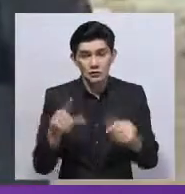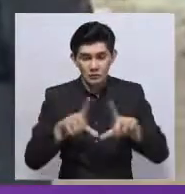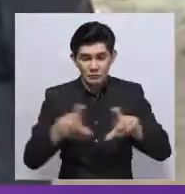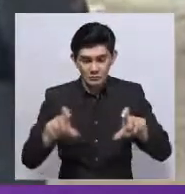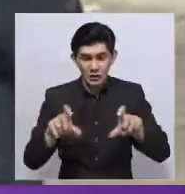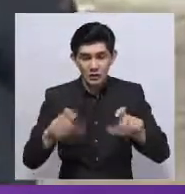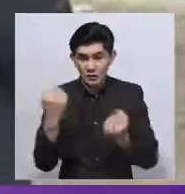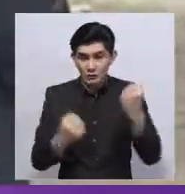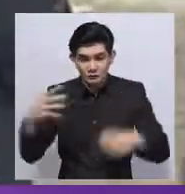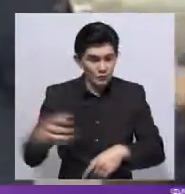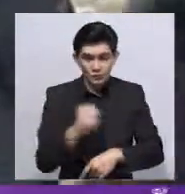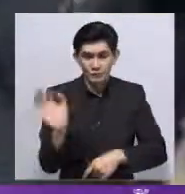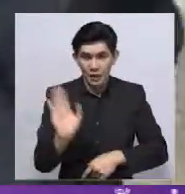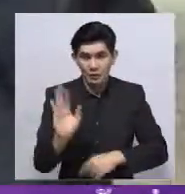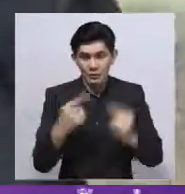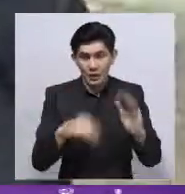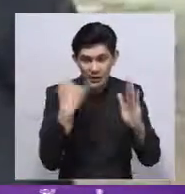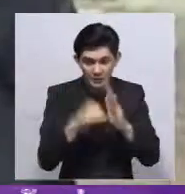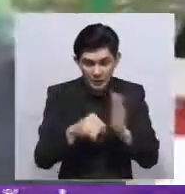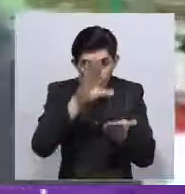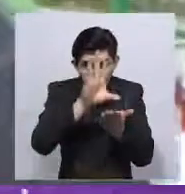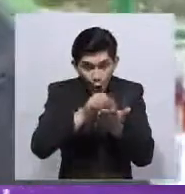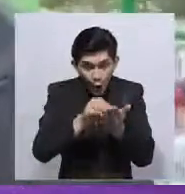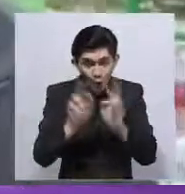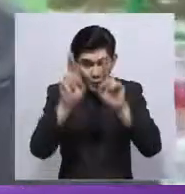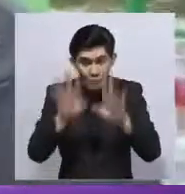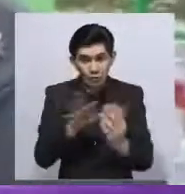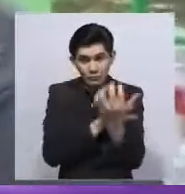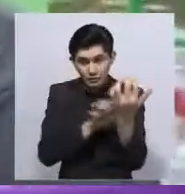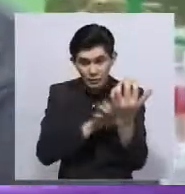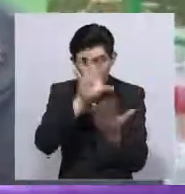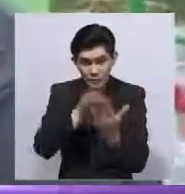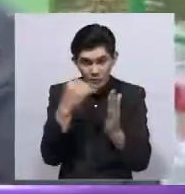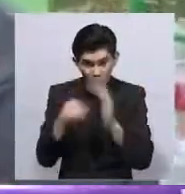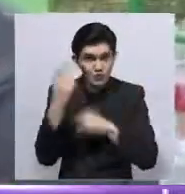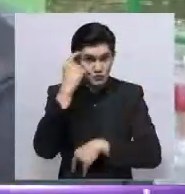ใบอนุญาตขับขี่แต่ความผิดนั้นก็จะถูกบันทึกในระบบคอมพิวเตอร์แล้วค่ะ